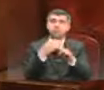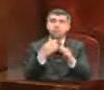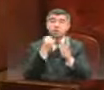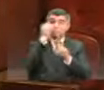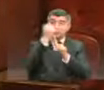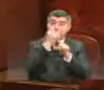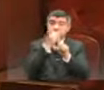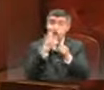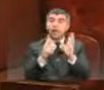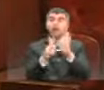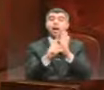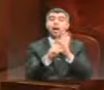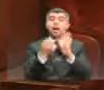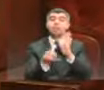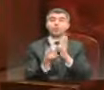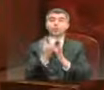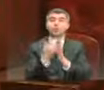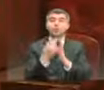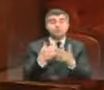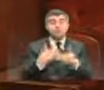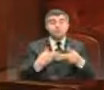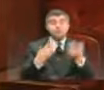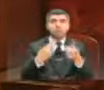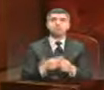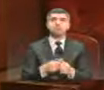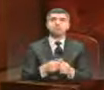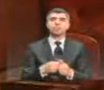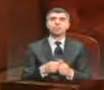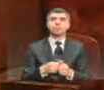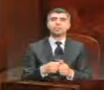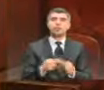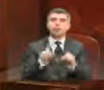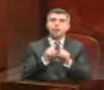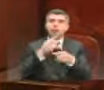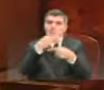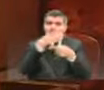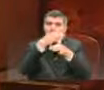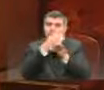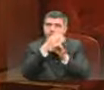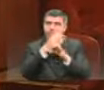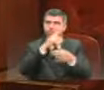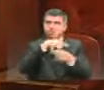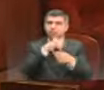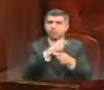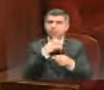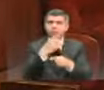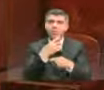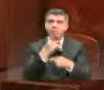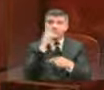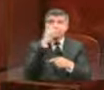وإلا القانون ما كيعطيناش السلطة. أما فيما يتعلق بالبحث العلمي، راه مشكل الموارد، الله